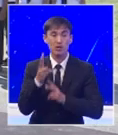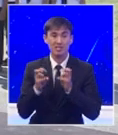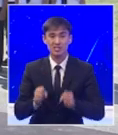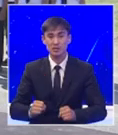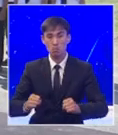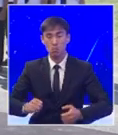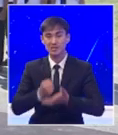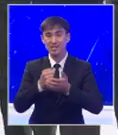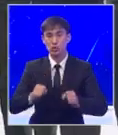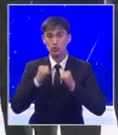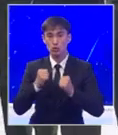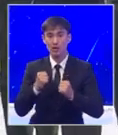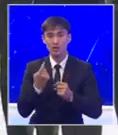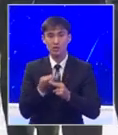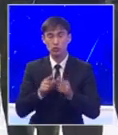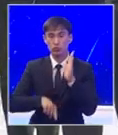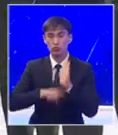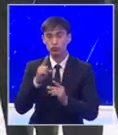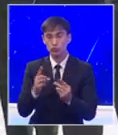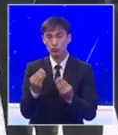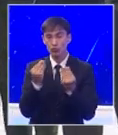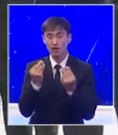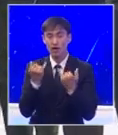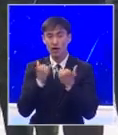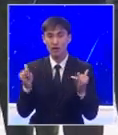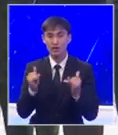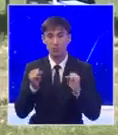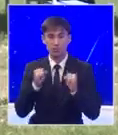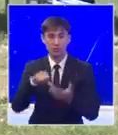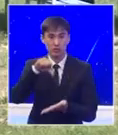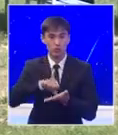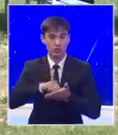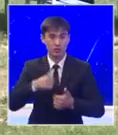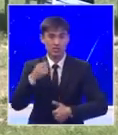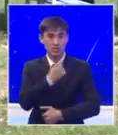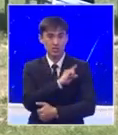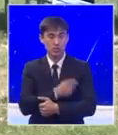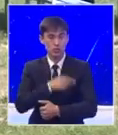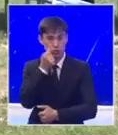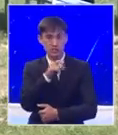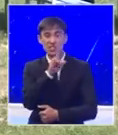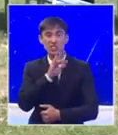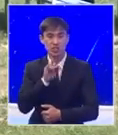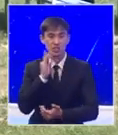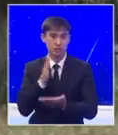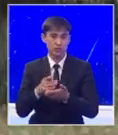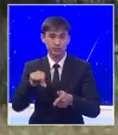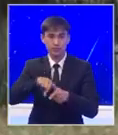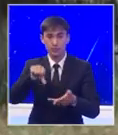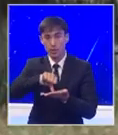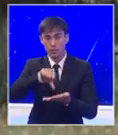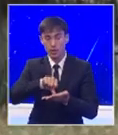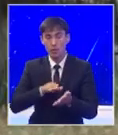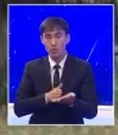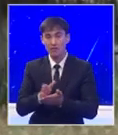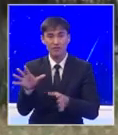Пожарно-спасательный спорт – один из самых зрелищных и увлекательных. В соревнованиях принимают участие не только сильные мужчины, но и прекрасная половина человечества. Они